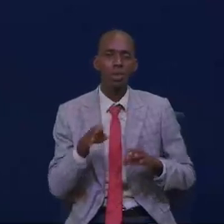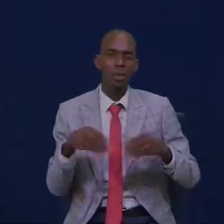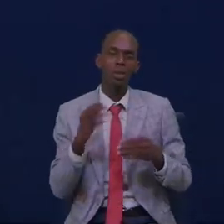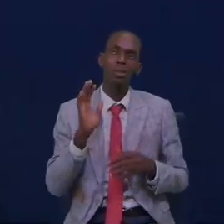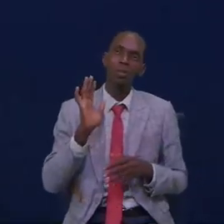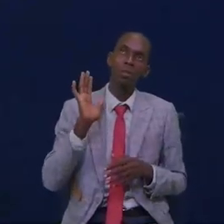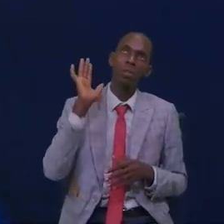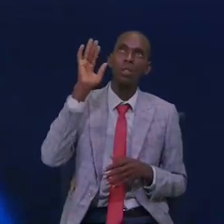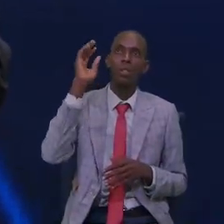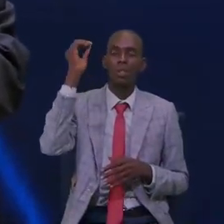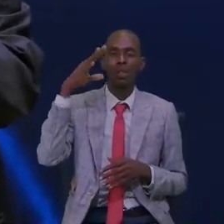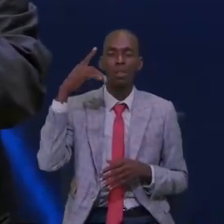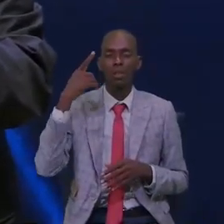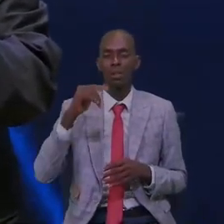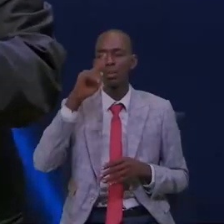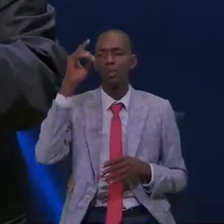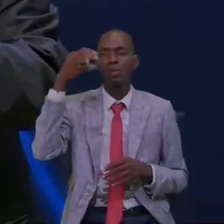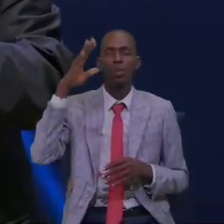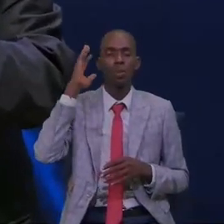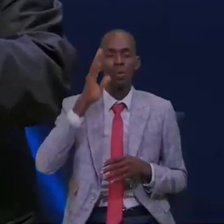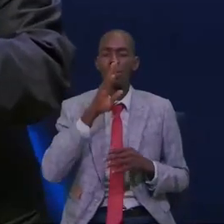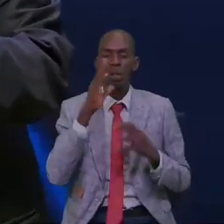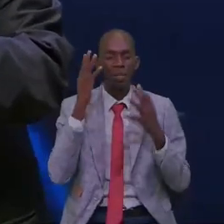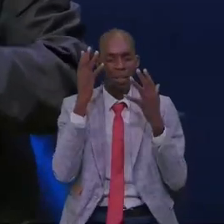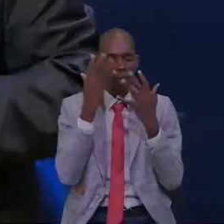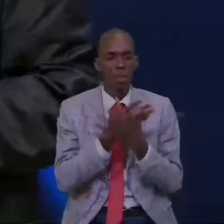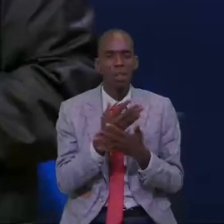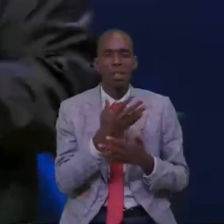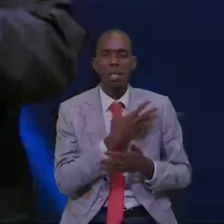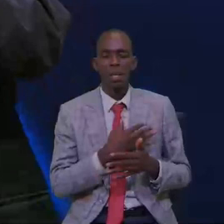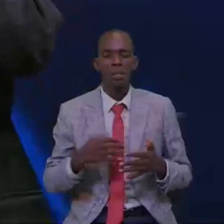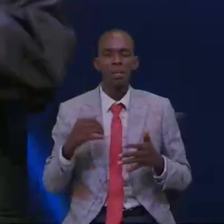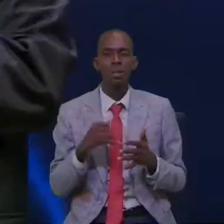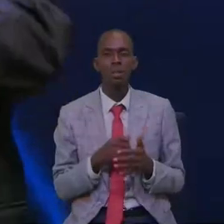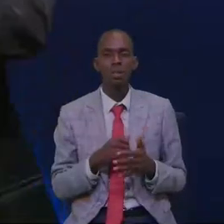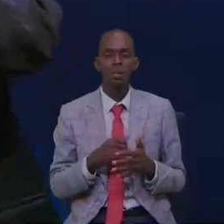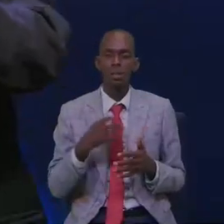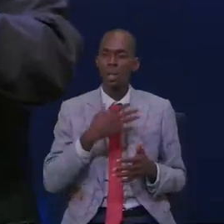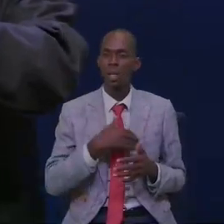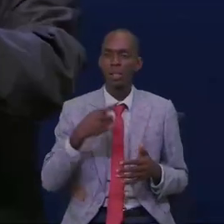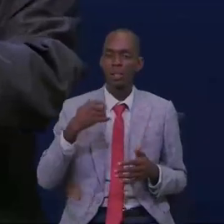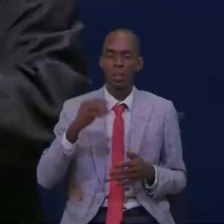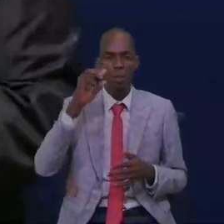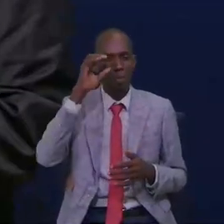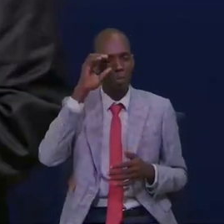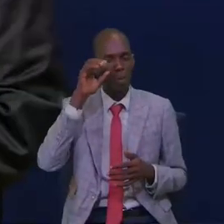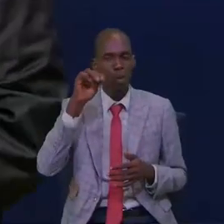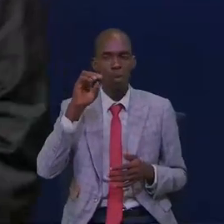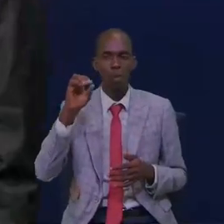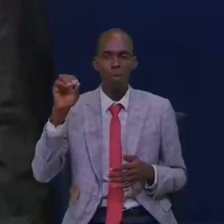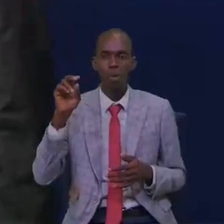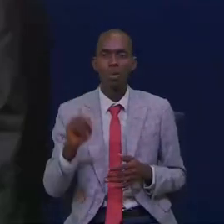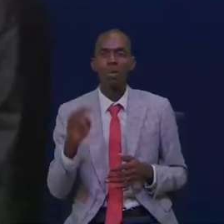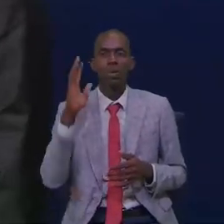leur lumière. Le soleil s'obscurcira dès son lever et la lune ne fera plus